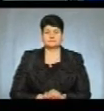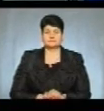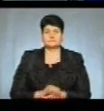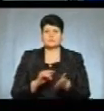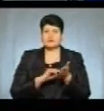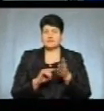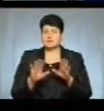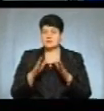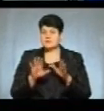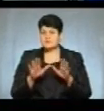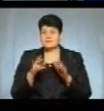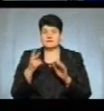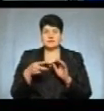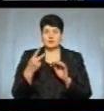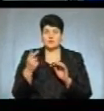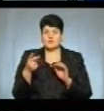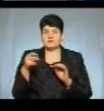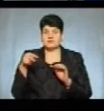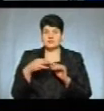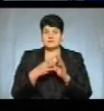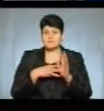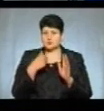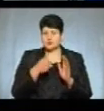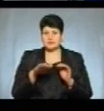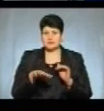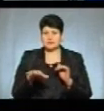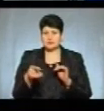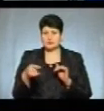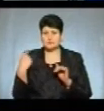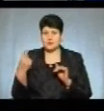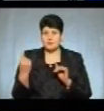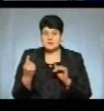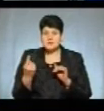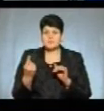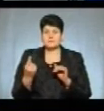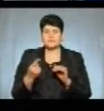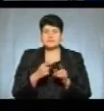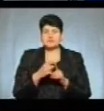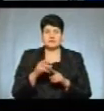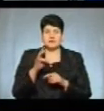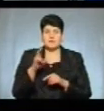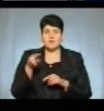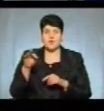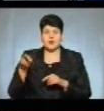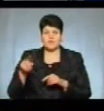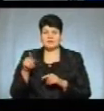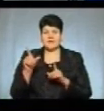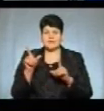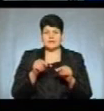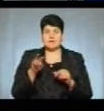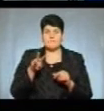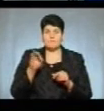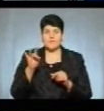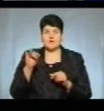Зазначу, випадок стався 22 грудня 2018 року на території Тернопільської області. За словами Надії Полякової, вона їхала з Моршина